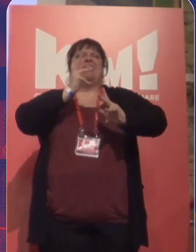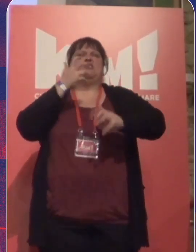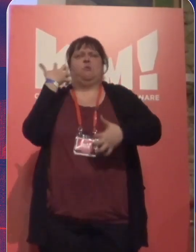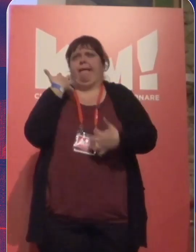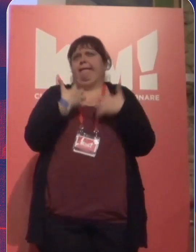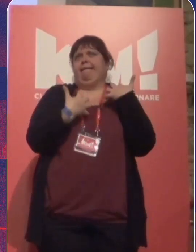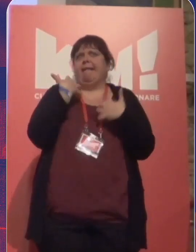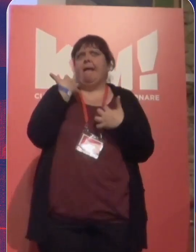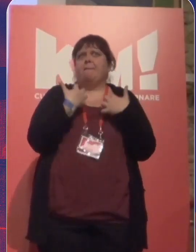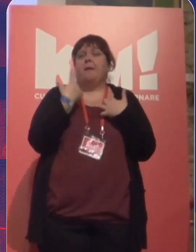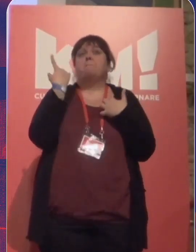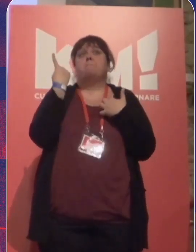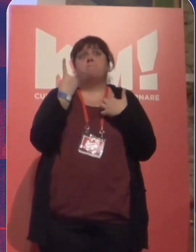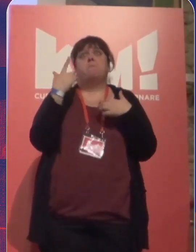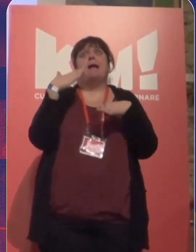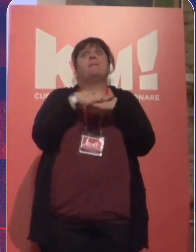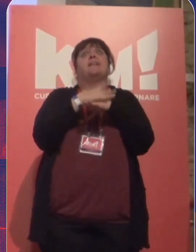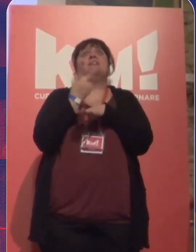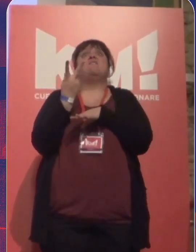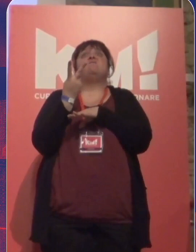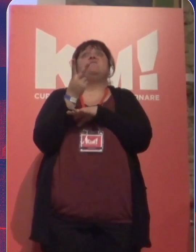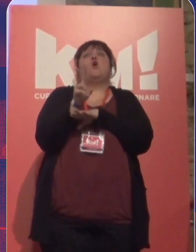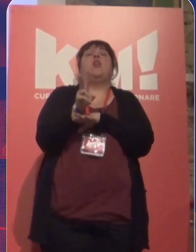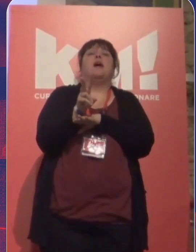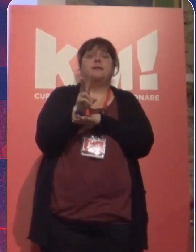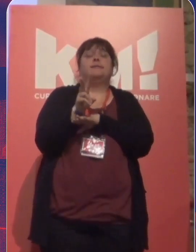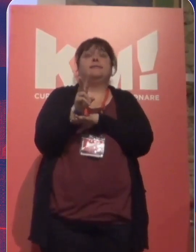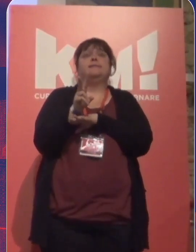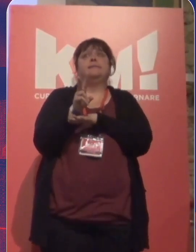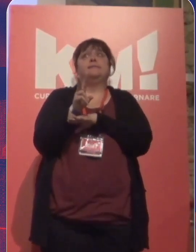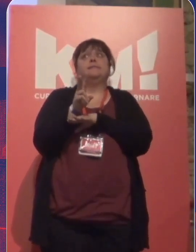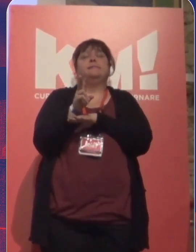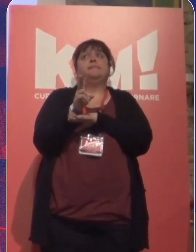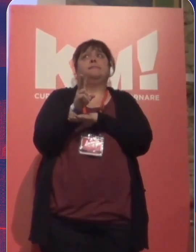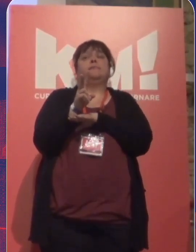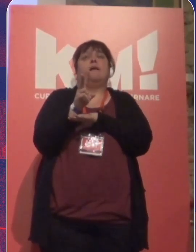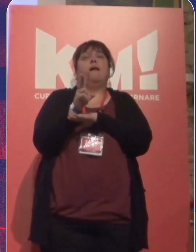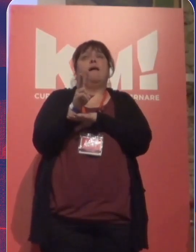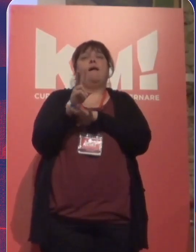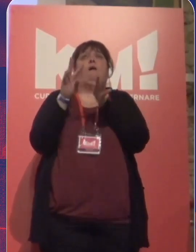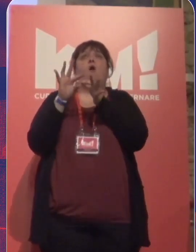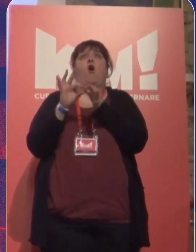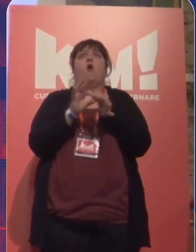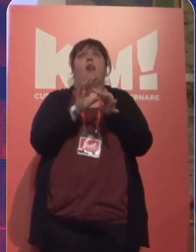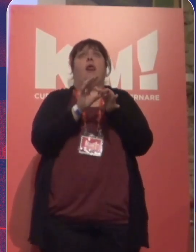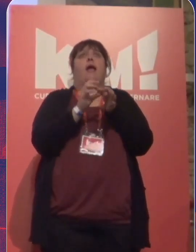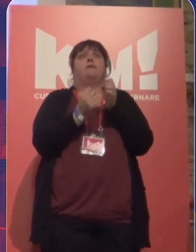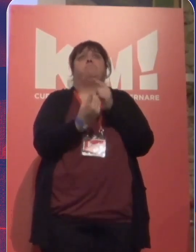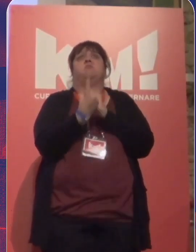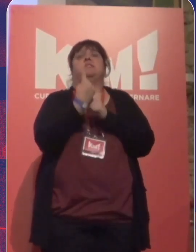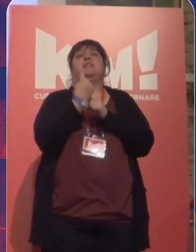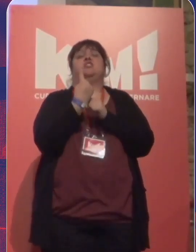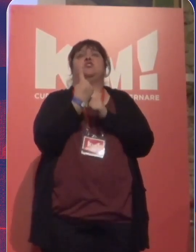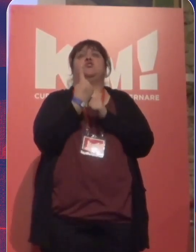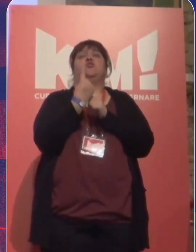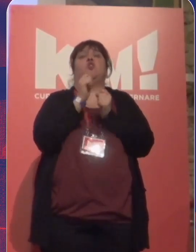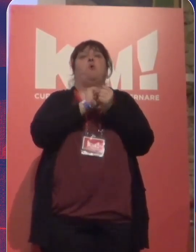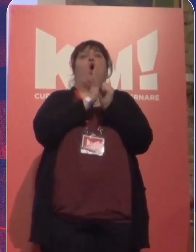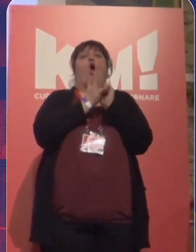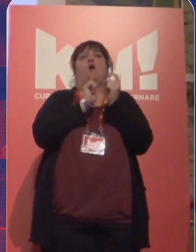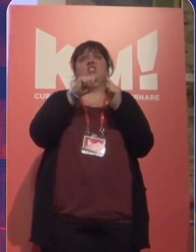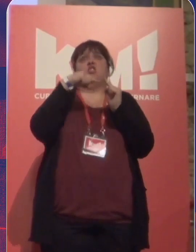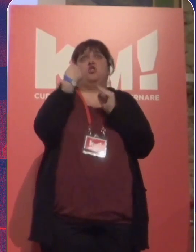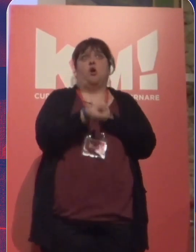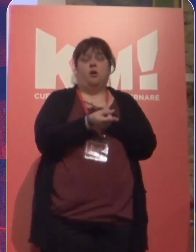come come sintomo diciamo così post gov.it una regressione